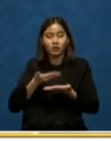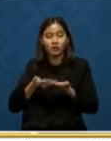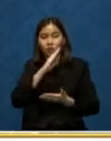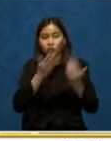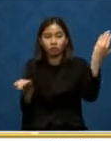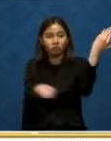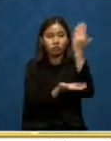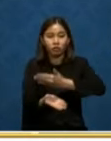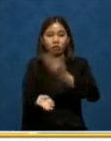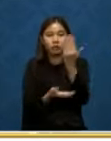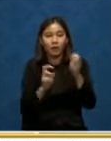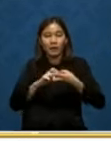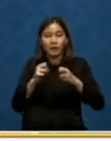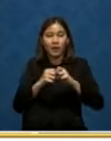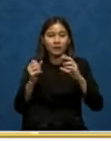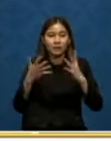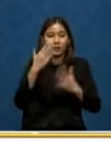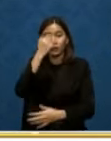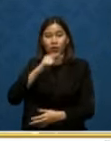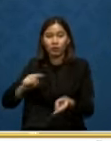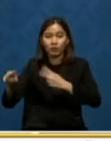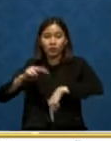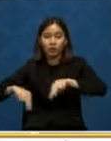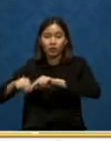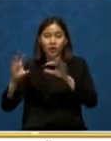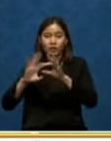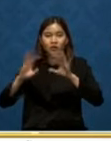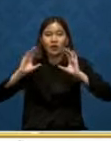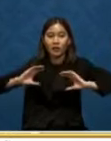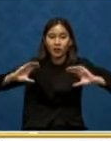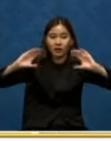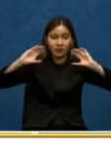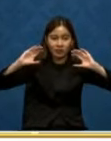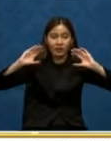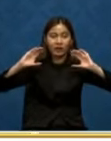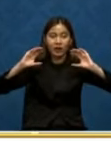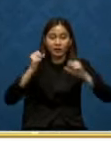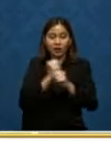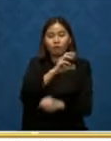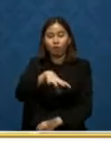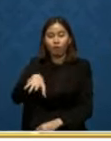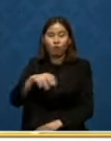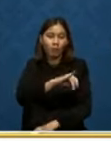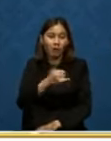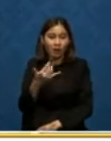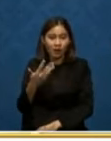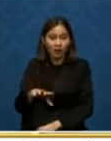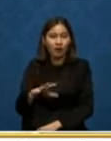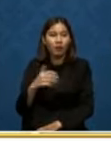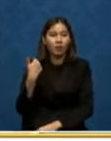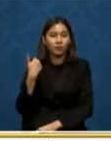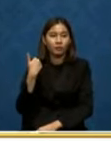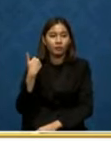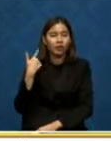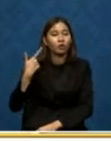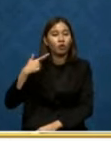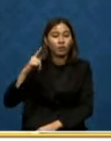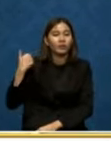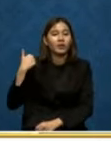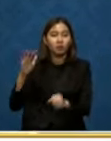ปัญหาเลยเพราะเขาได้ไปดูแลในภาคส่วนของราชการบางหน่วยงานนะครับได้รับผลประโยชน์ไปเรียบร้อย